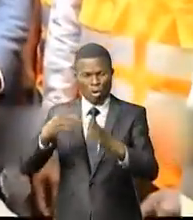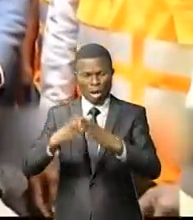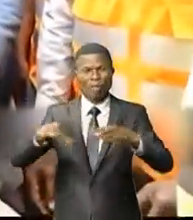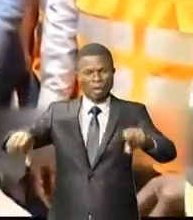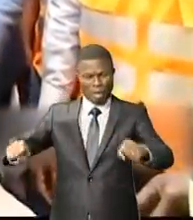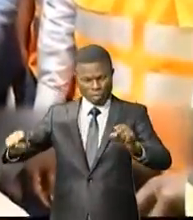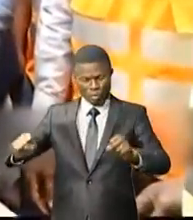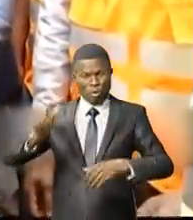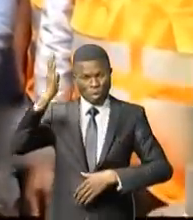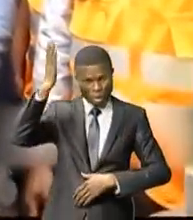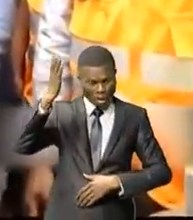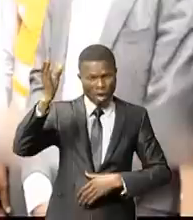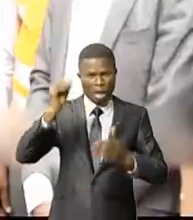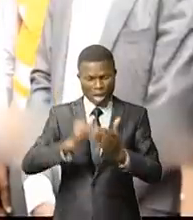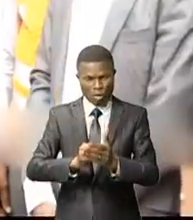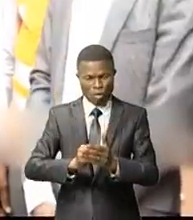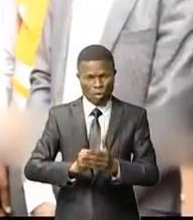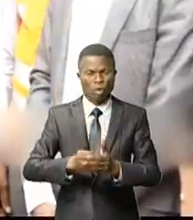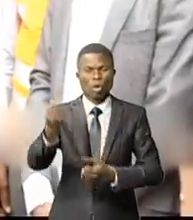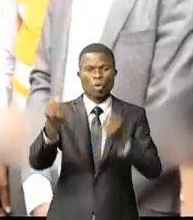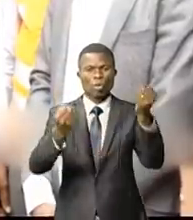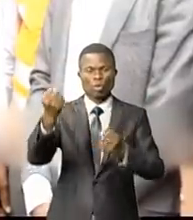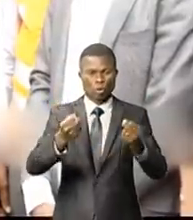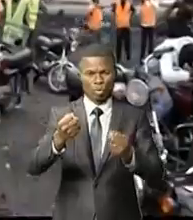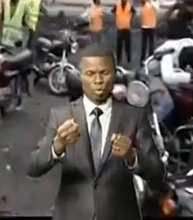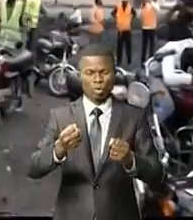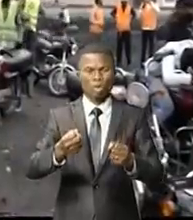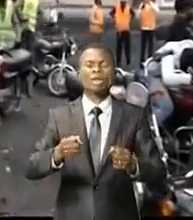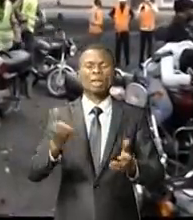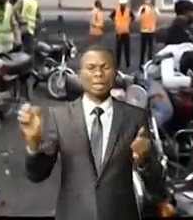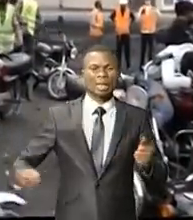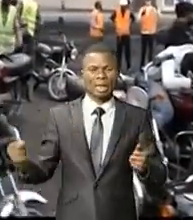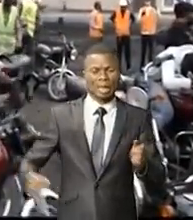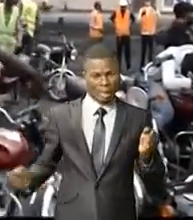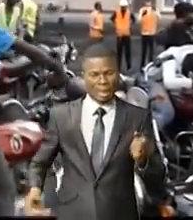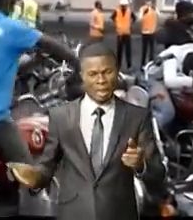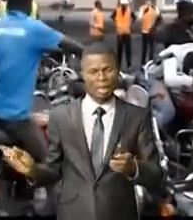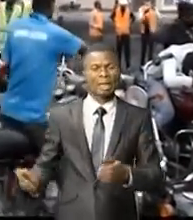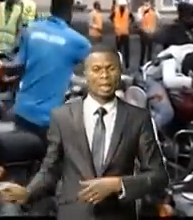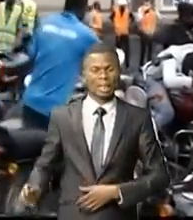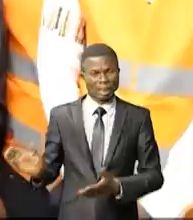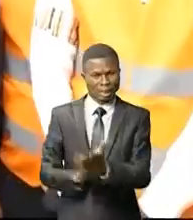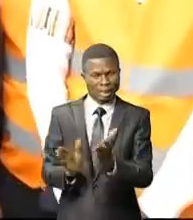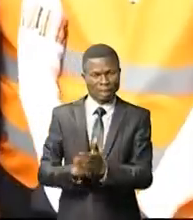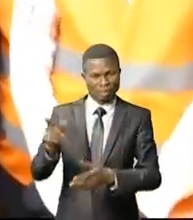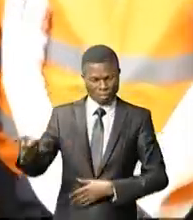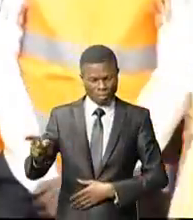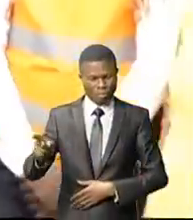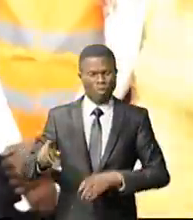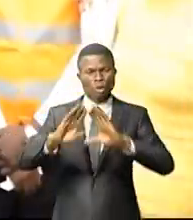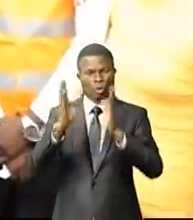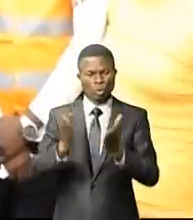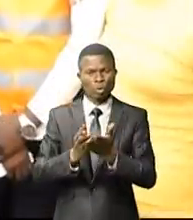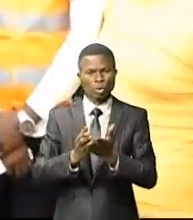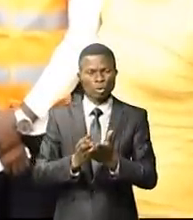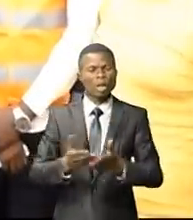moto, demain ça sera avec le véhicule, avec les taximens. Les bourgoumestres de ces communes, Douglas Poulou et Thierry Bailon,